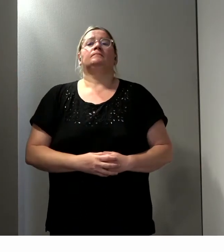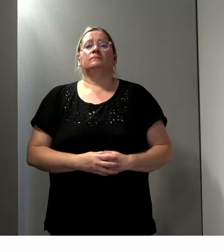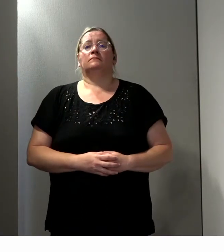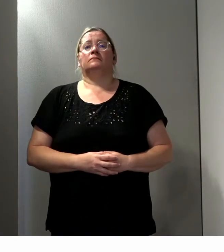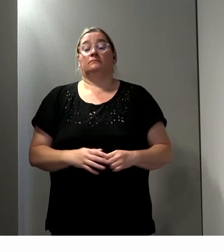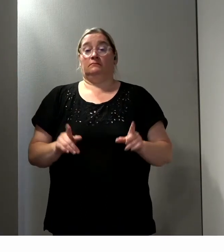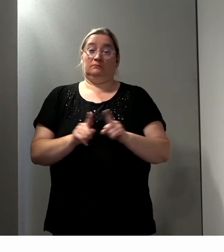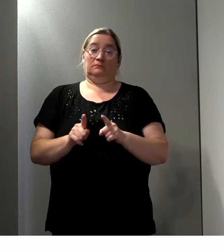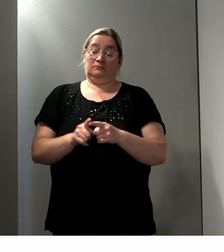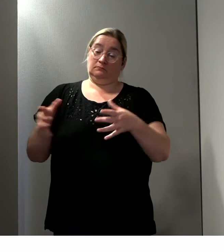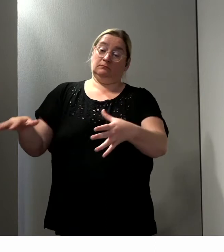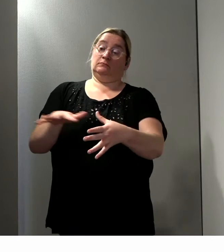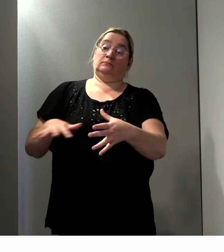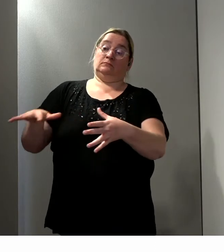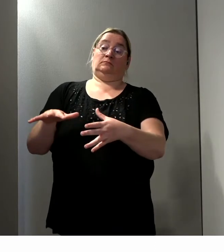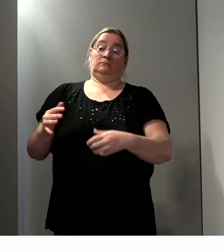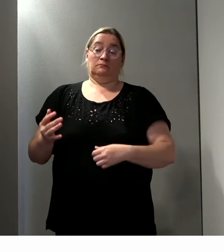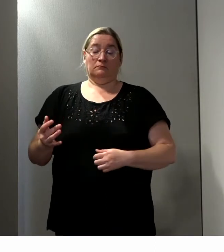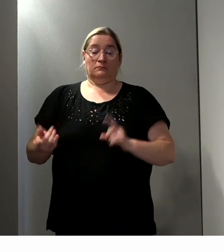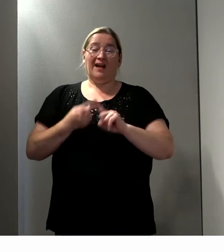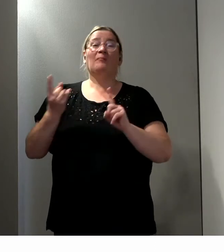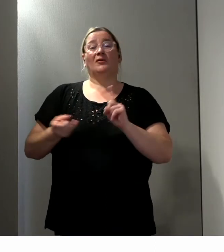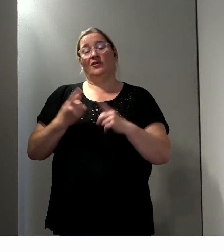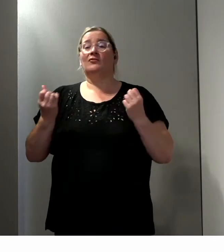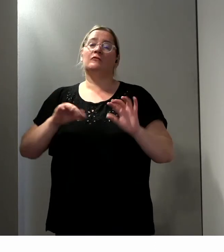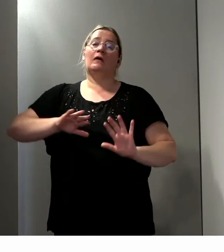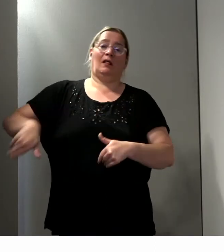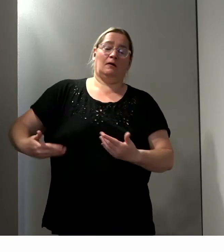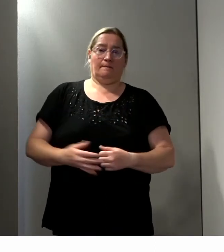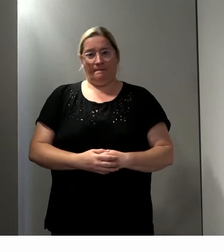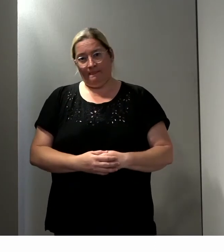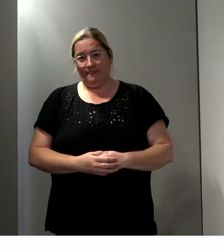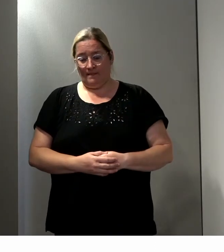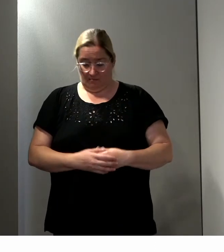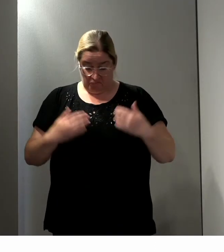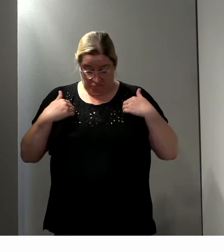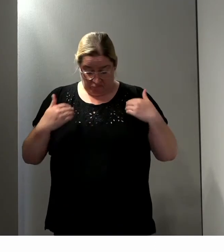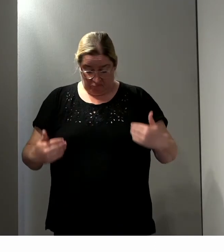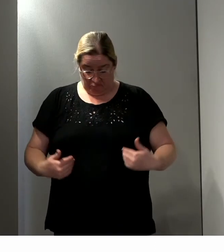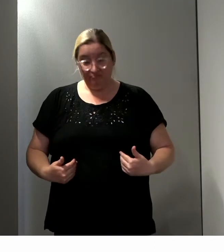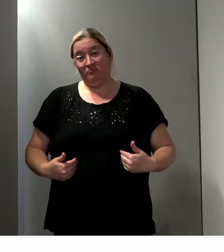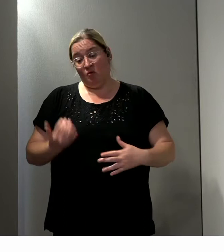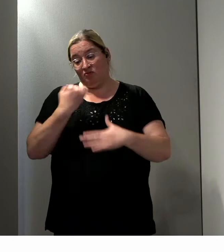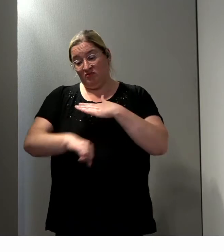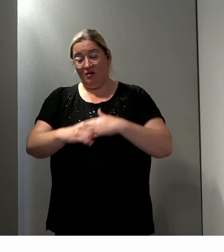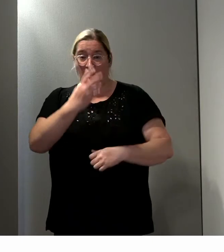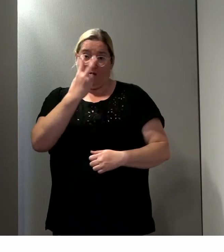très important qu'on essaie d'adresser, mais qui n'est pas forcément très bien adressé. Moi, je suis une espèce en voie de disparition. Je suis un aveugle de